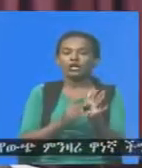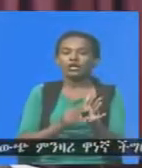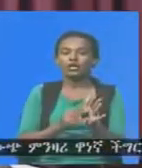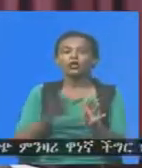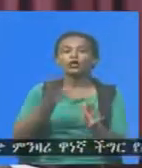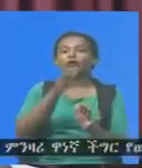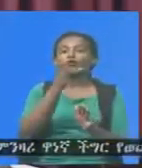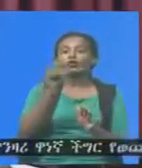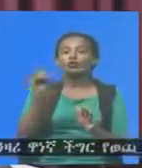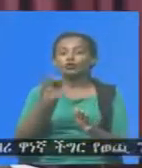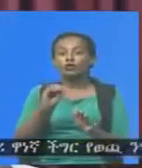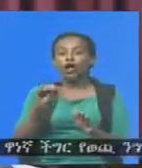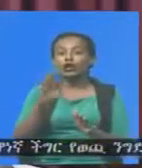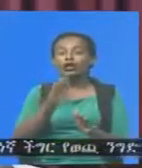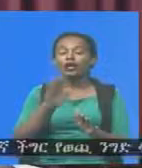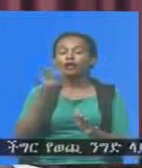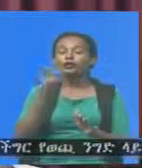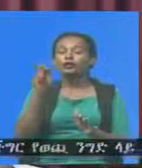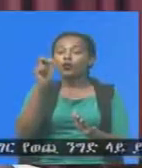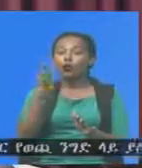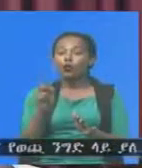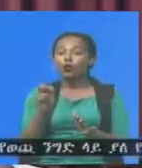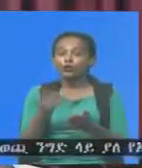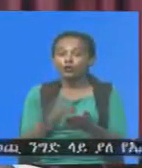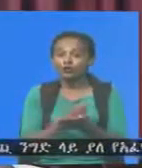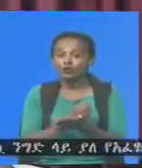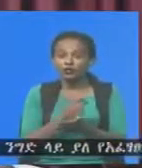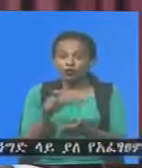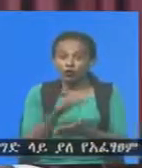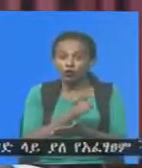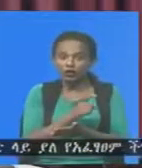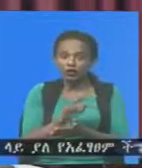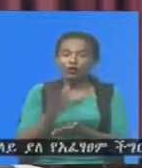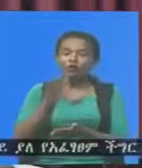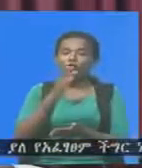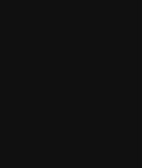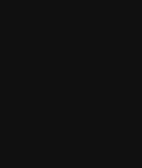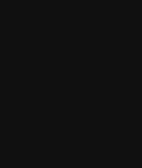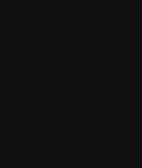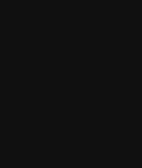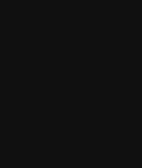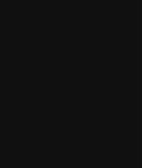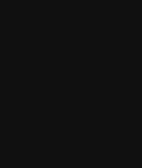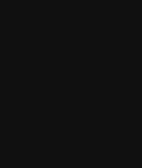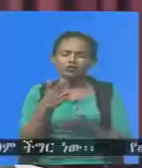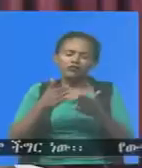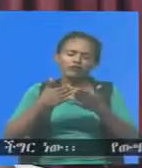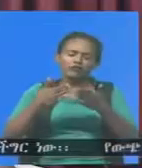የጉጂ እና ጌዶን ይወሰን እንደሆነ በጎንደሮም በጃርሱማም